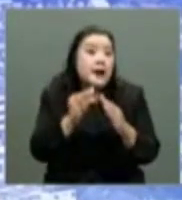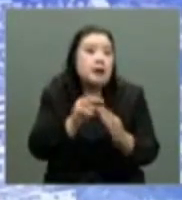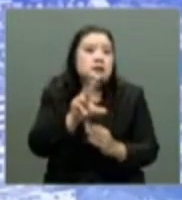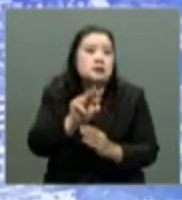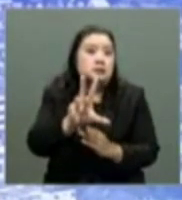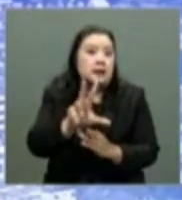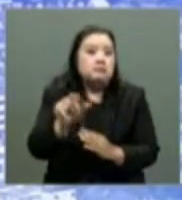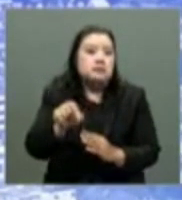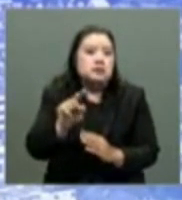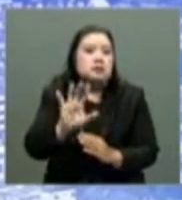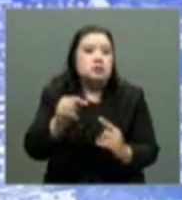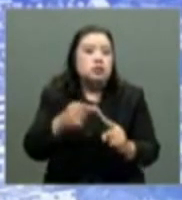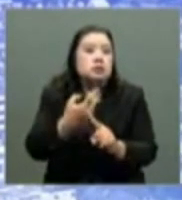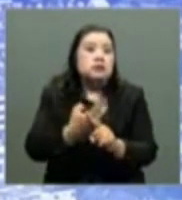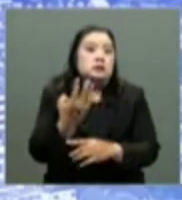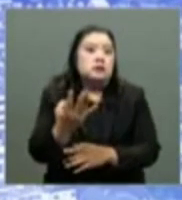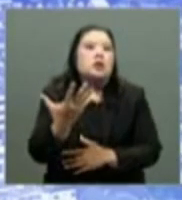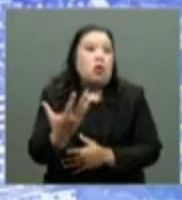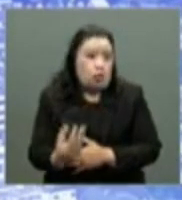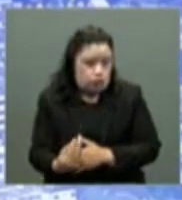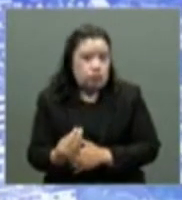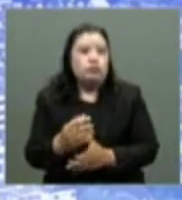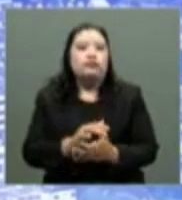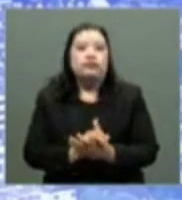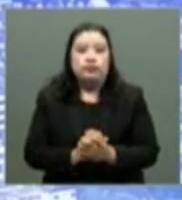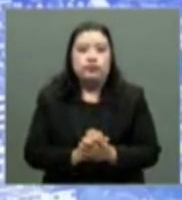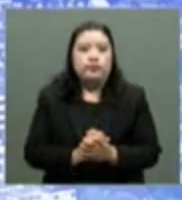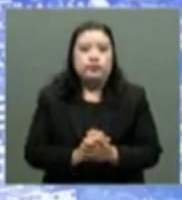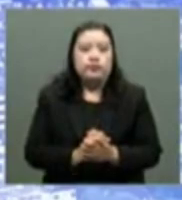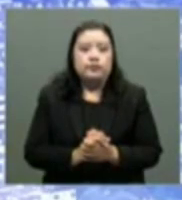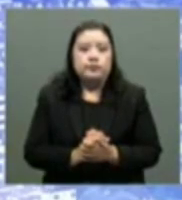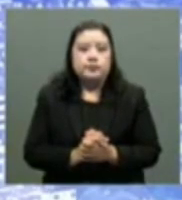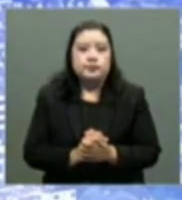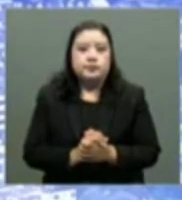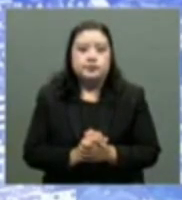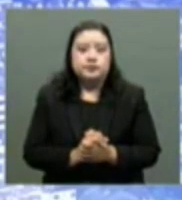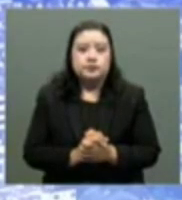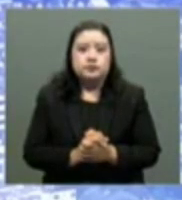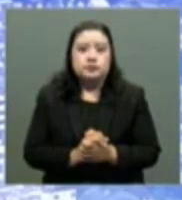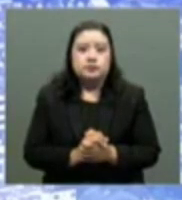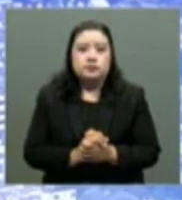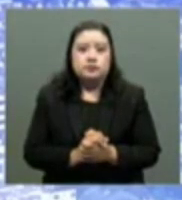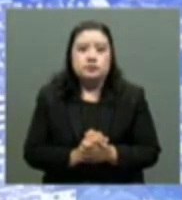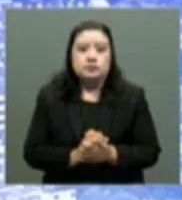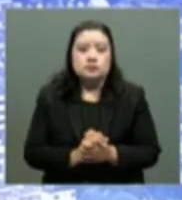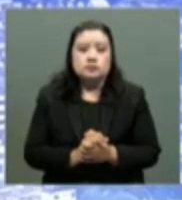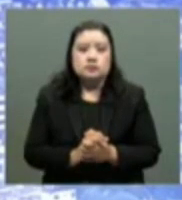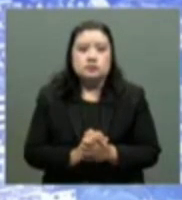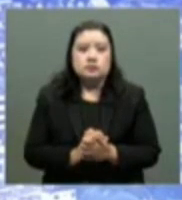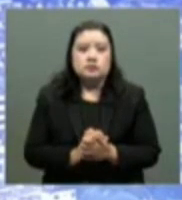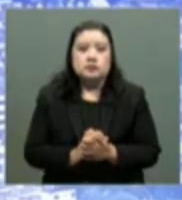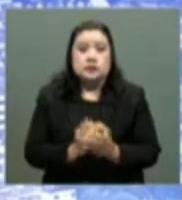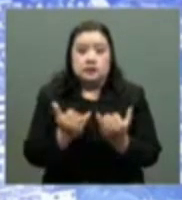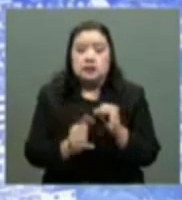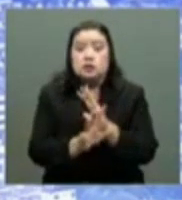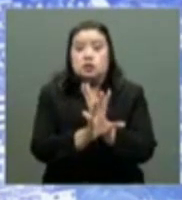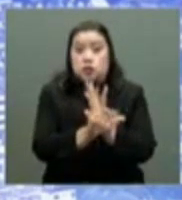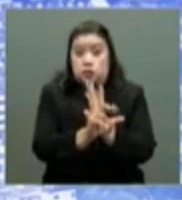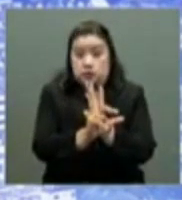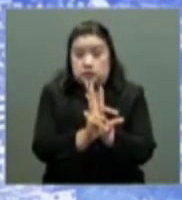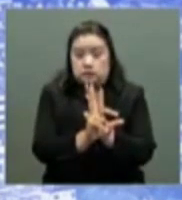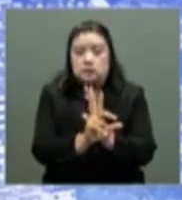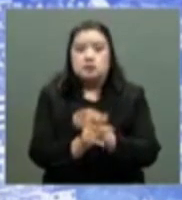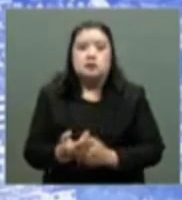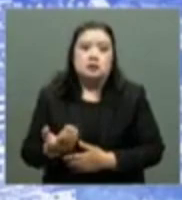ของเดือนเมษายนนี้จะได้ลดลงนะครับครับคราวนี้มาดูของจังหวัดชลบุรีบ้างวันก่